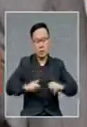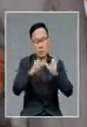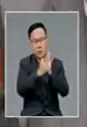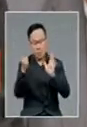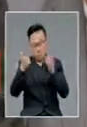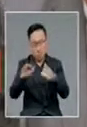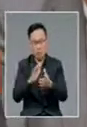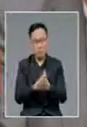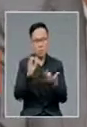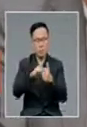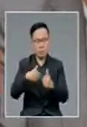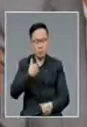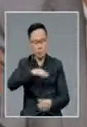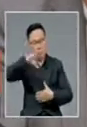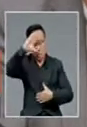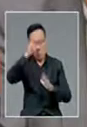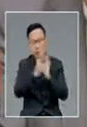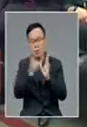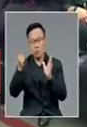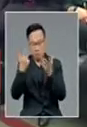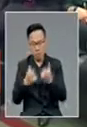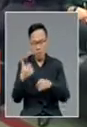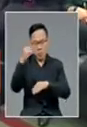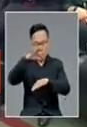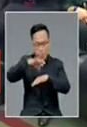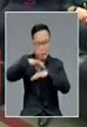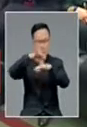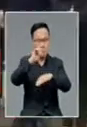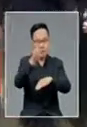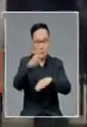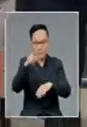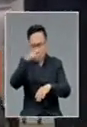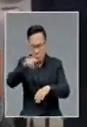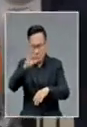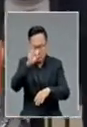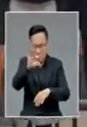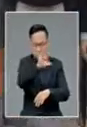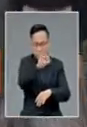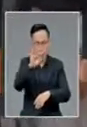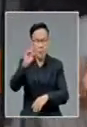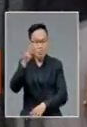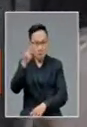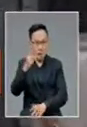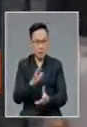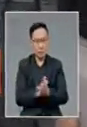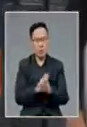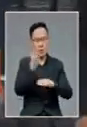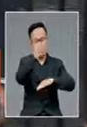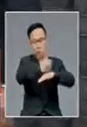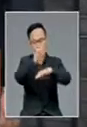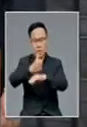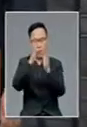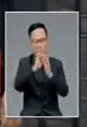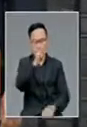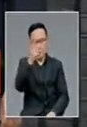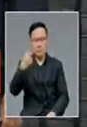ยให้เหตุผลเรื่องปัญหาสุขภาพนะคะ ครับ นอกจากนี้ยังมีคณะรัฐมนตรีหน้าใหม่หลายคนได้รับการแต่งตั้งให้ดำรงตำแหน่งสำคัญในการ